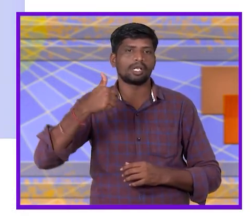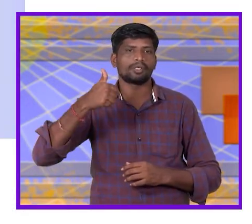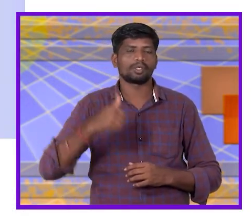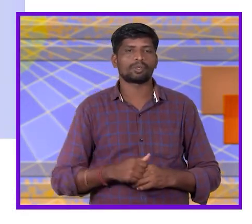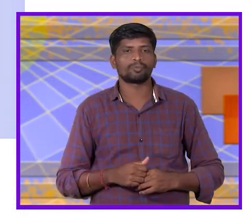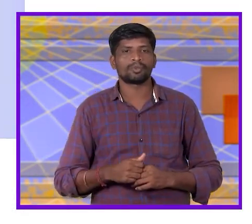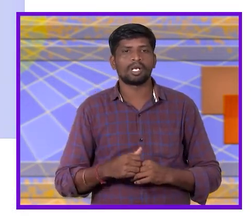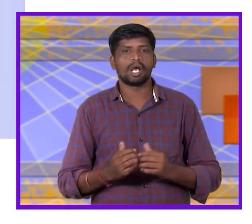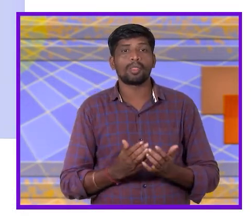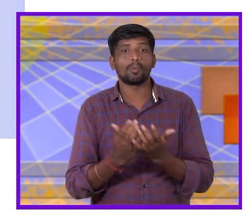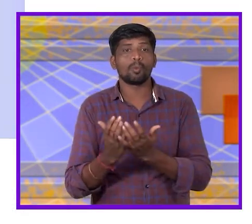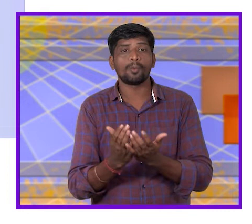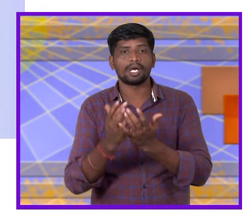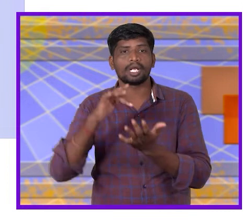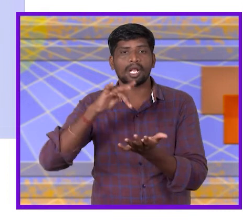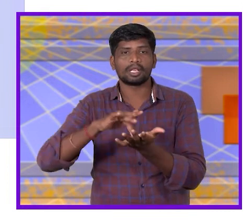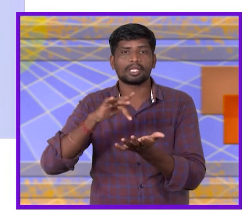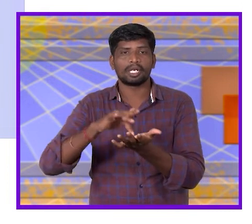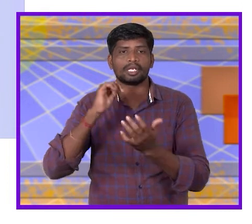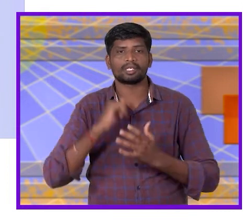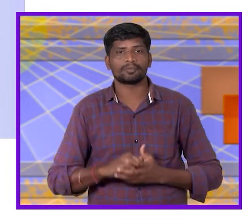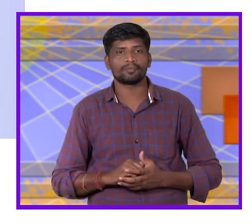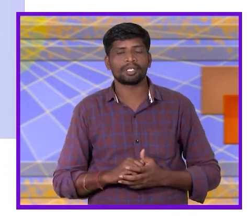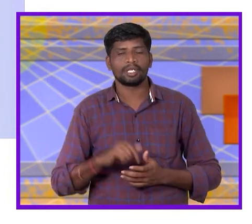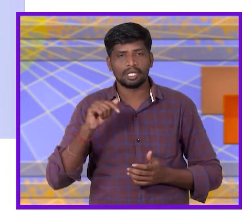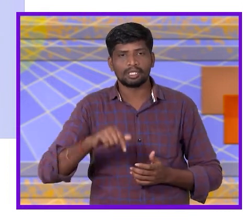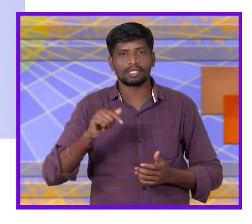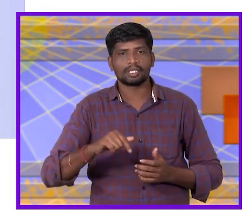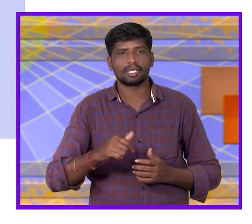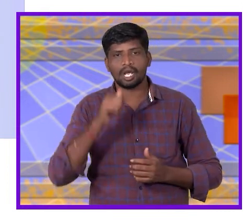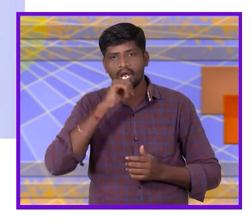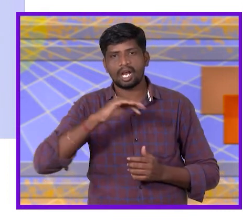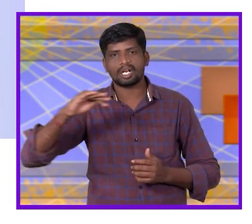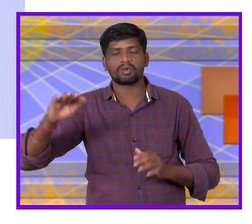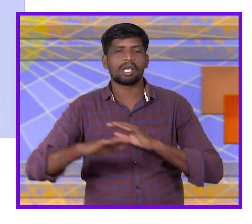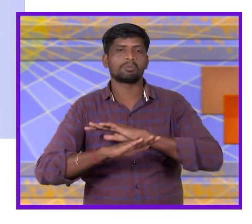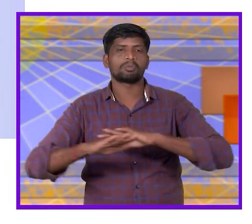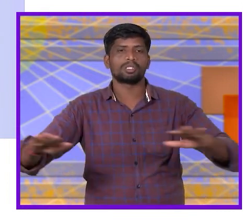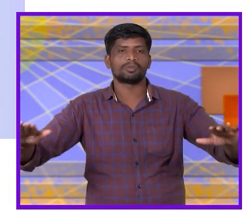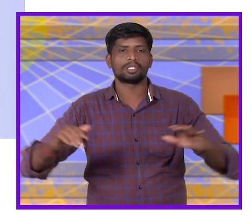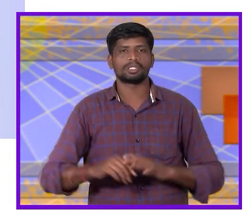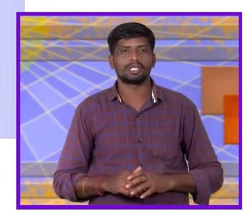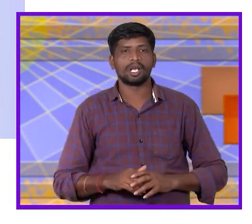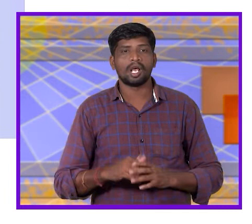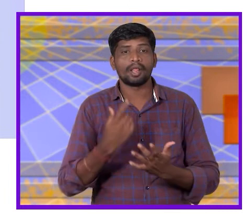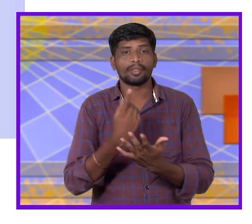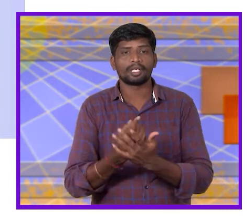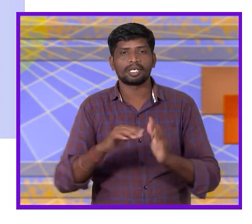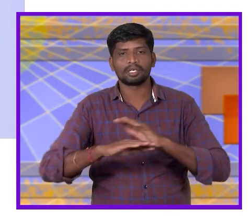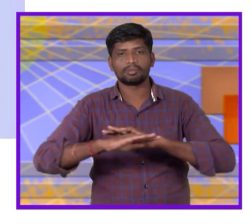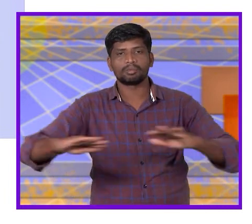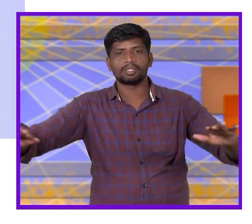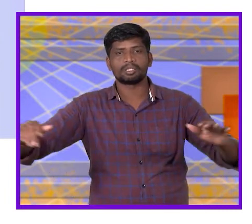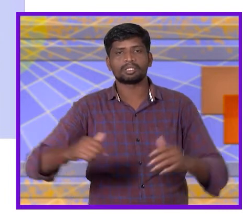விளங்கியது பூம்புகார் என்கிற அற்புதமான இடம். அது இன்றைக்கு கடல் கோளால் அழிந்து விட்டது. அந்த பூம்புகார் ஒரு காலத்தில்